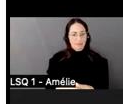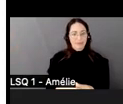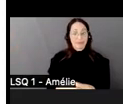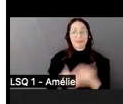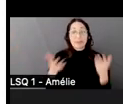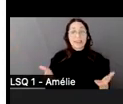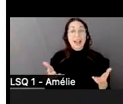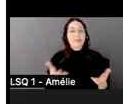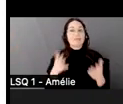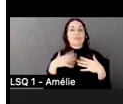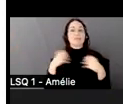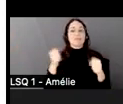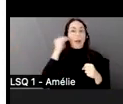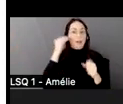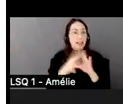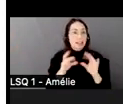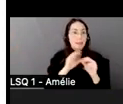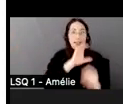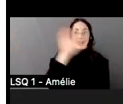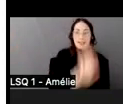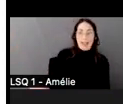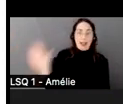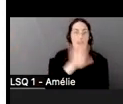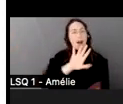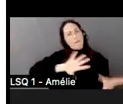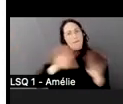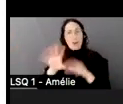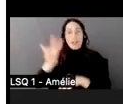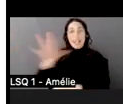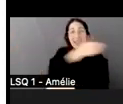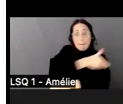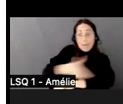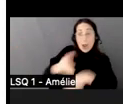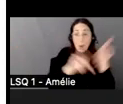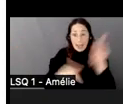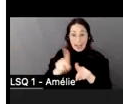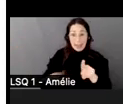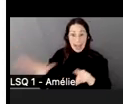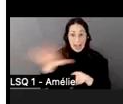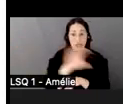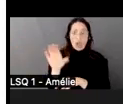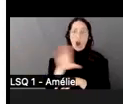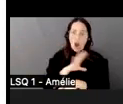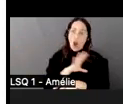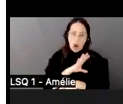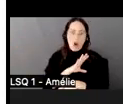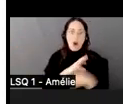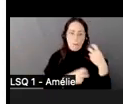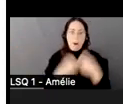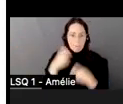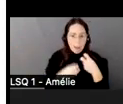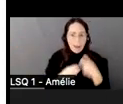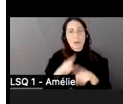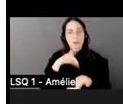Alors parlons de la santé mentale au Canada. Environ 7 millions de Canadiens vivent avec des problèmes et des